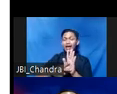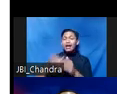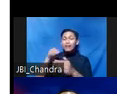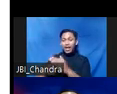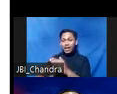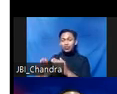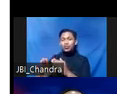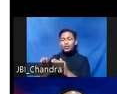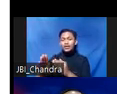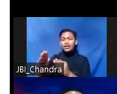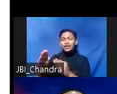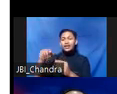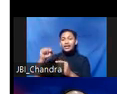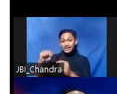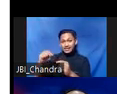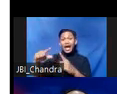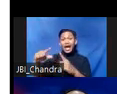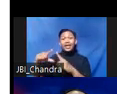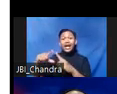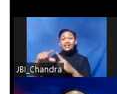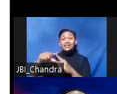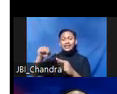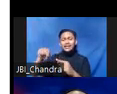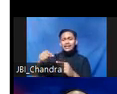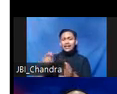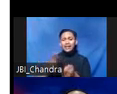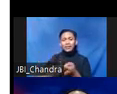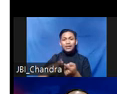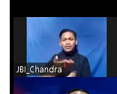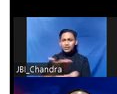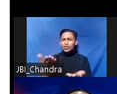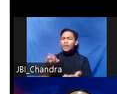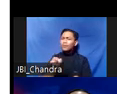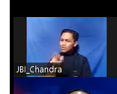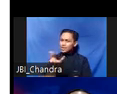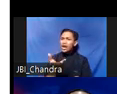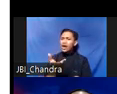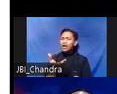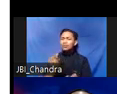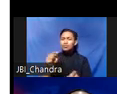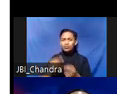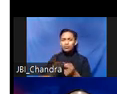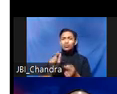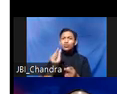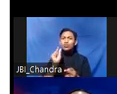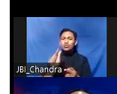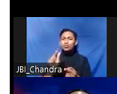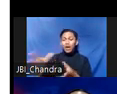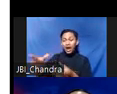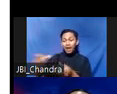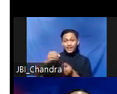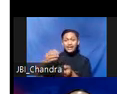tidak harus mencantumkan secara manual satu persatu tapi nanti teman-teman tinggal mengambil metada nanti sudah